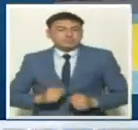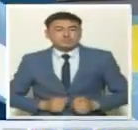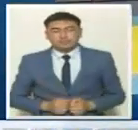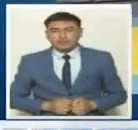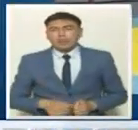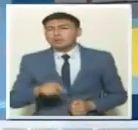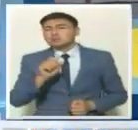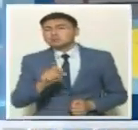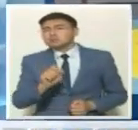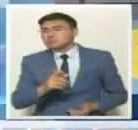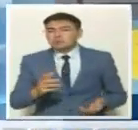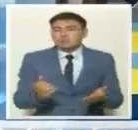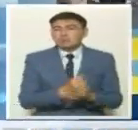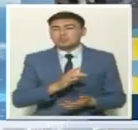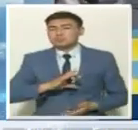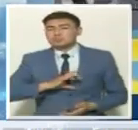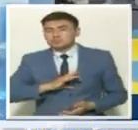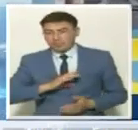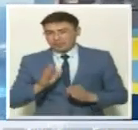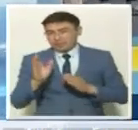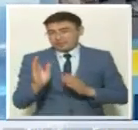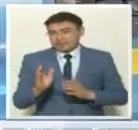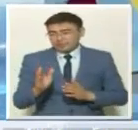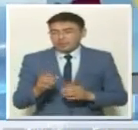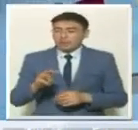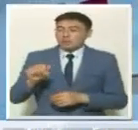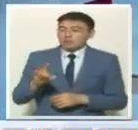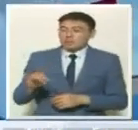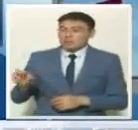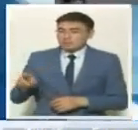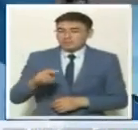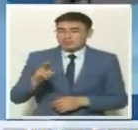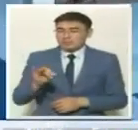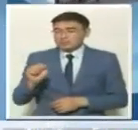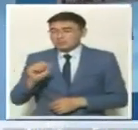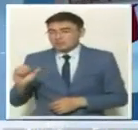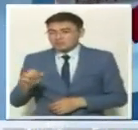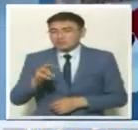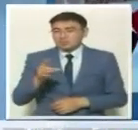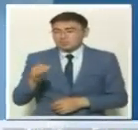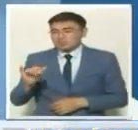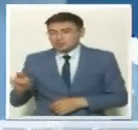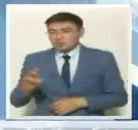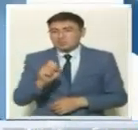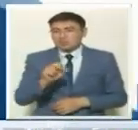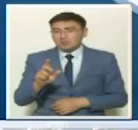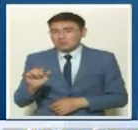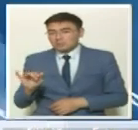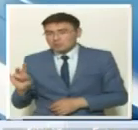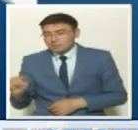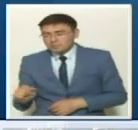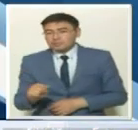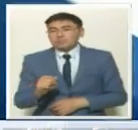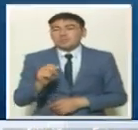Золотые медали по программе ката и кумите завоевали Мария Патрова, Диас Исенбай, Ержан Зейнур, Альбина Исатай, Тамиля